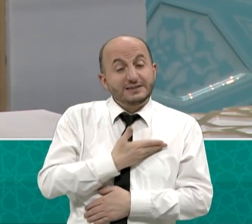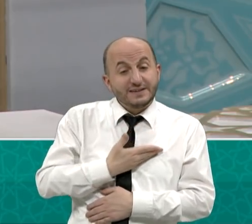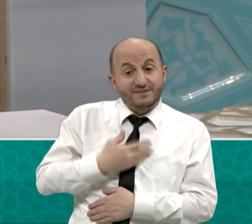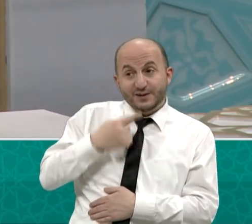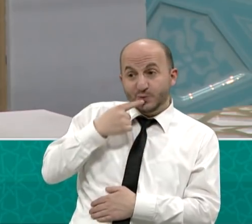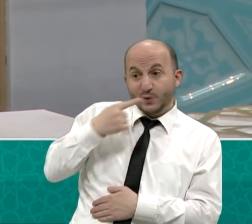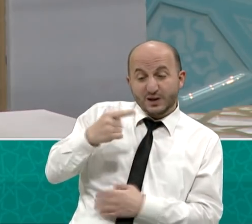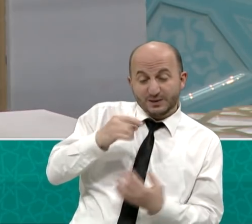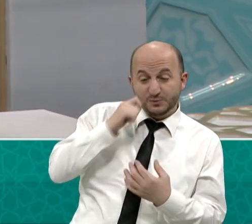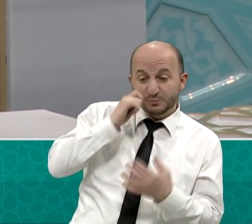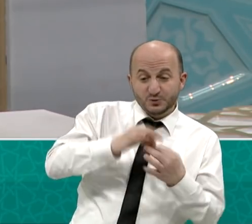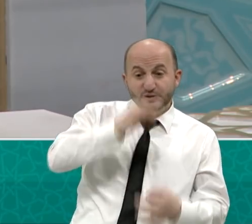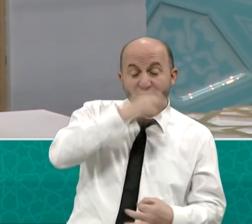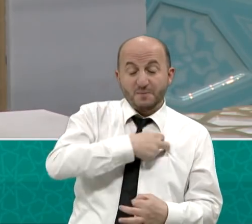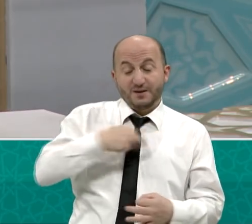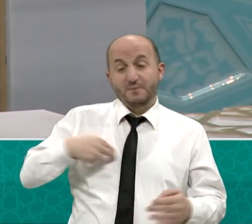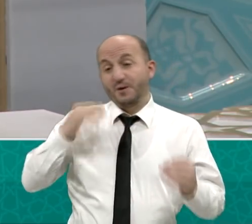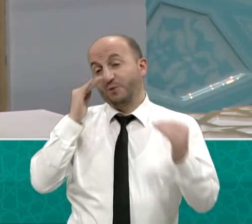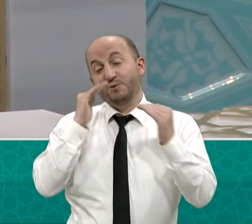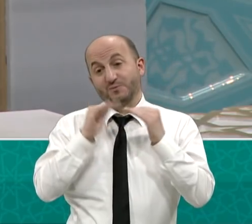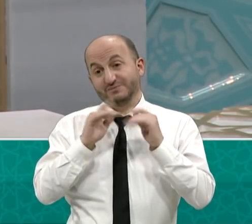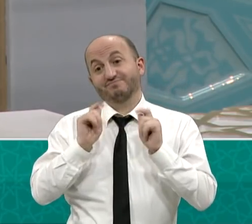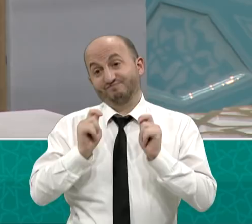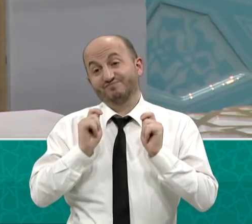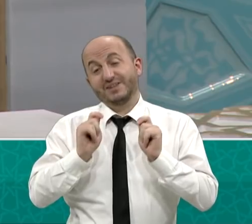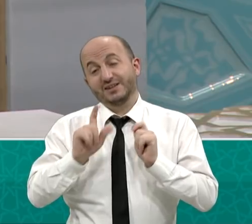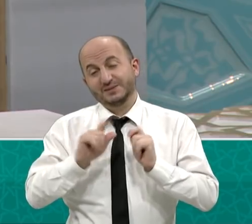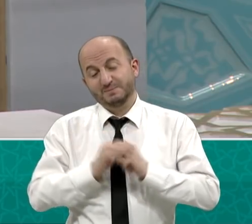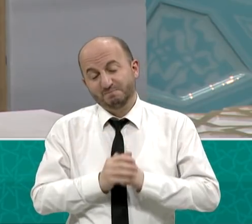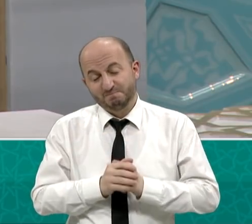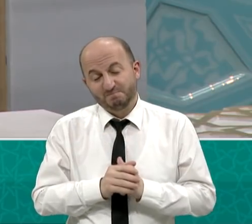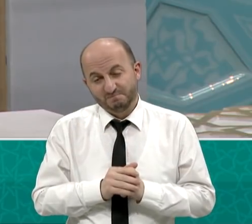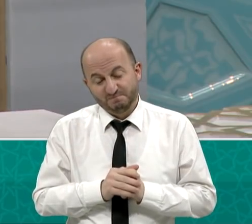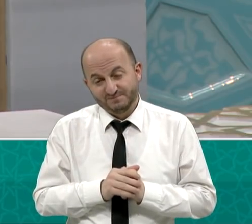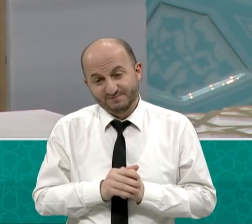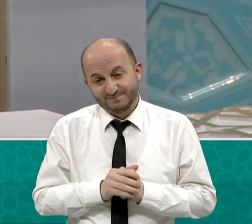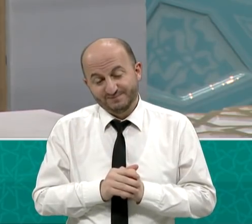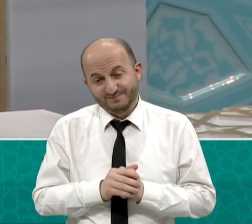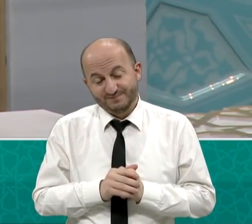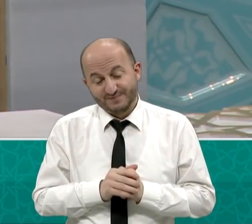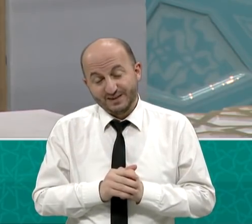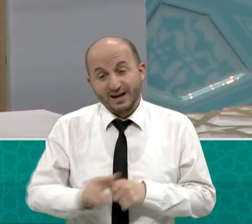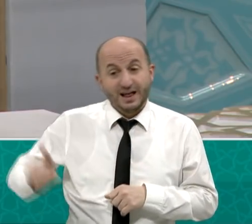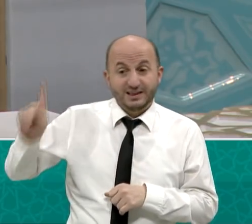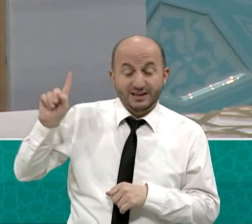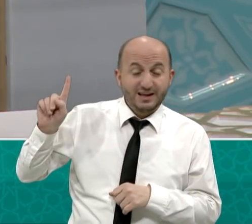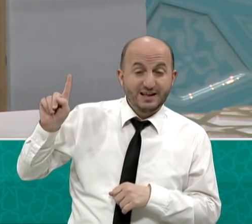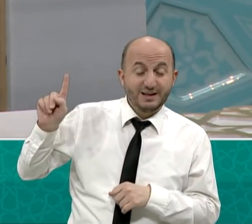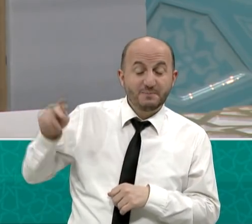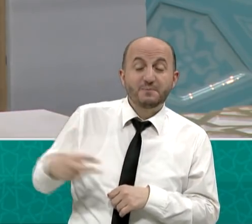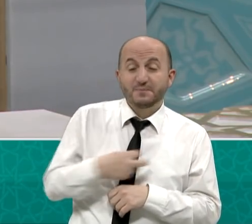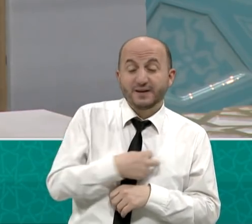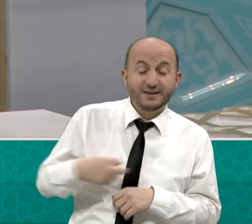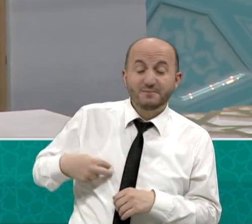bir müminin peygambere uymaktan başka çaresi yok. Çünkü Allah peygamberine uymayı,